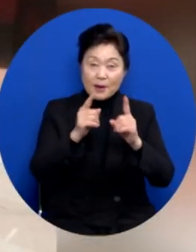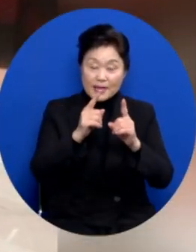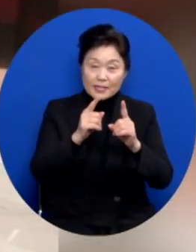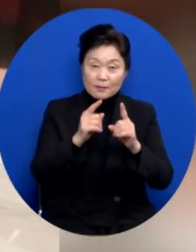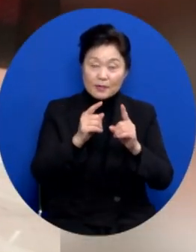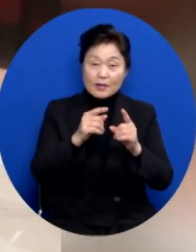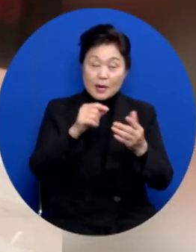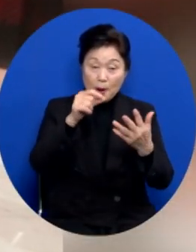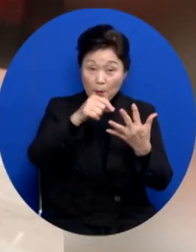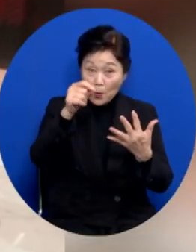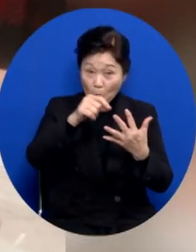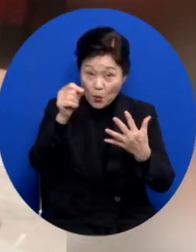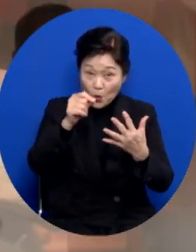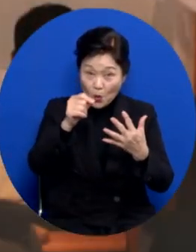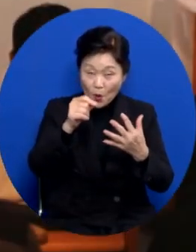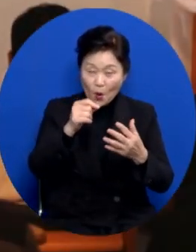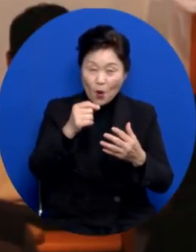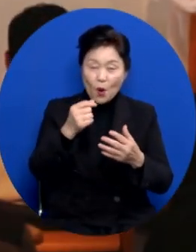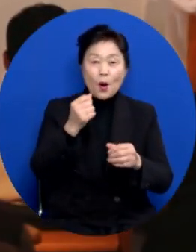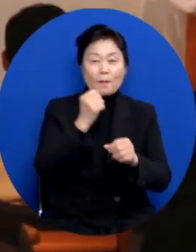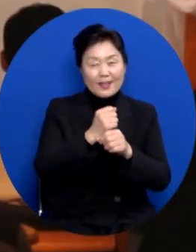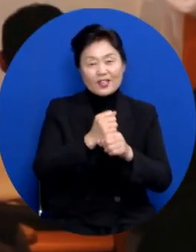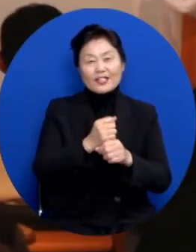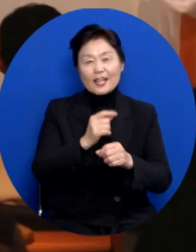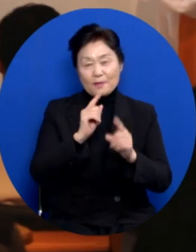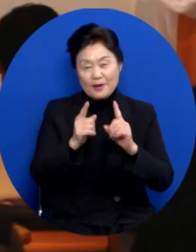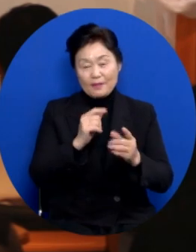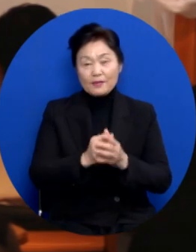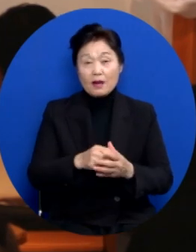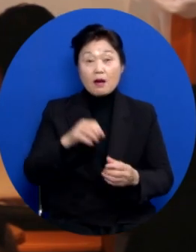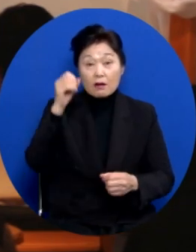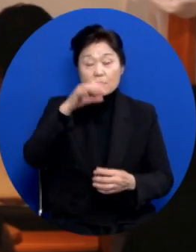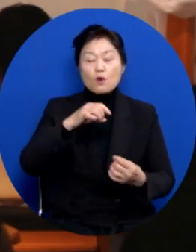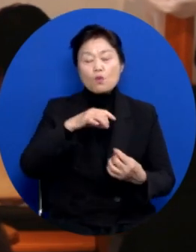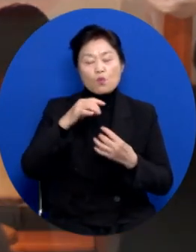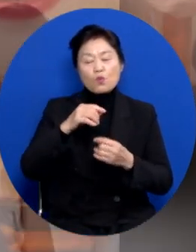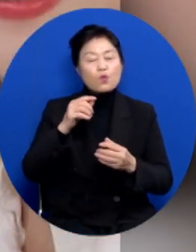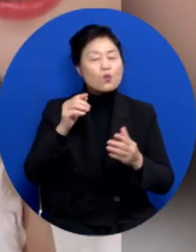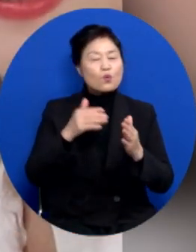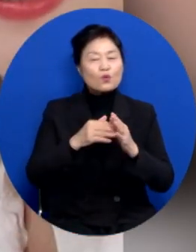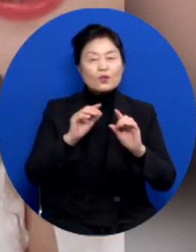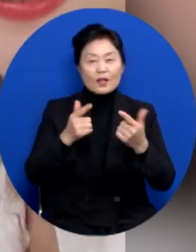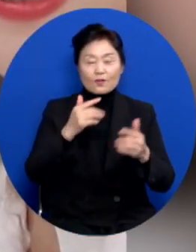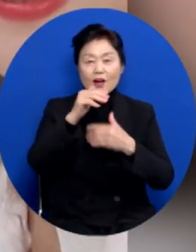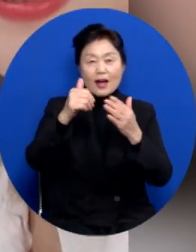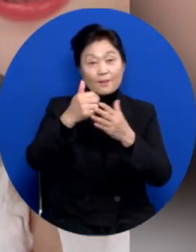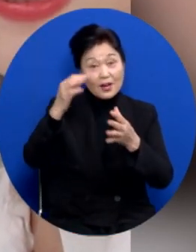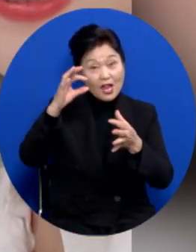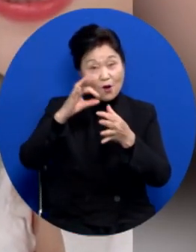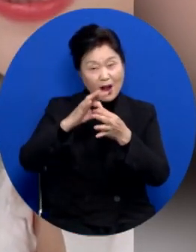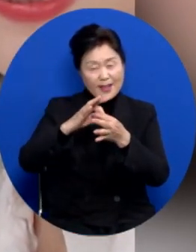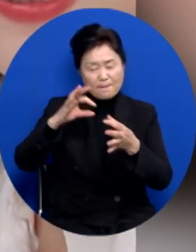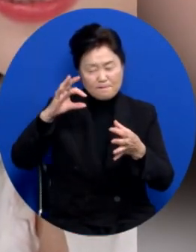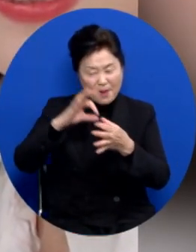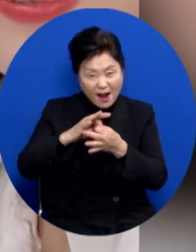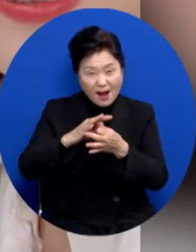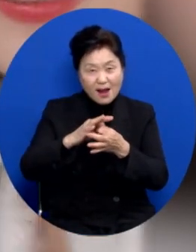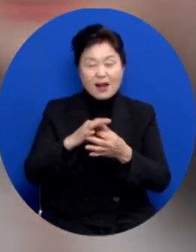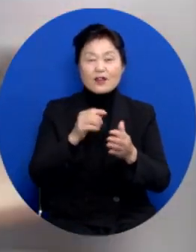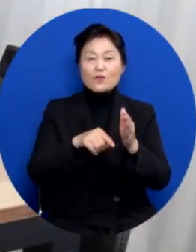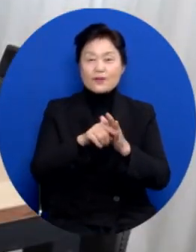겁니다. 이에 단순히 묵상에 그치지 않고 묵상 질문으로 하나님과의 관계를 더욱 깊어지도록